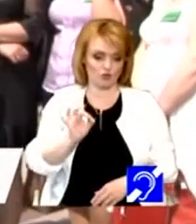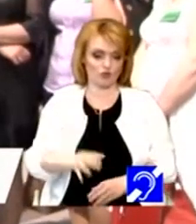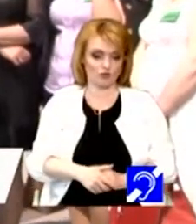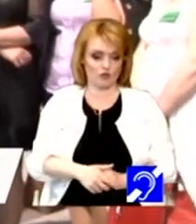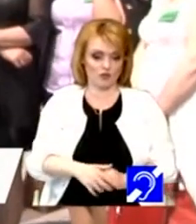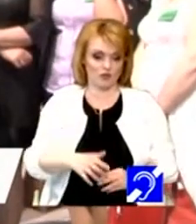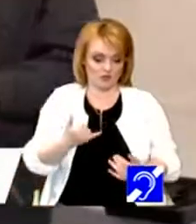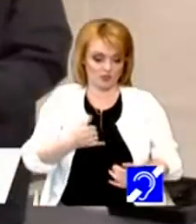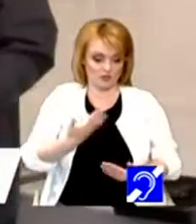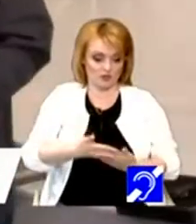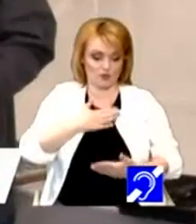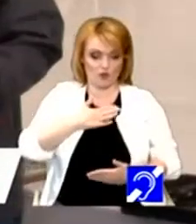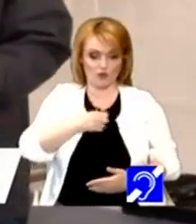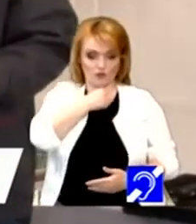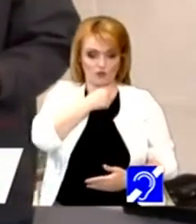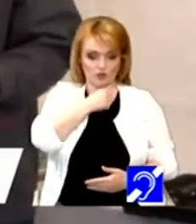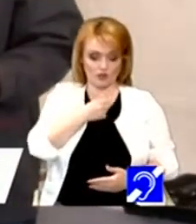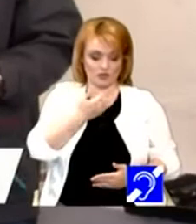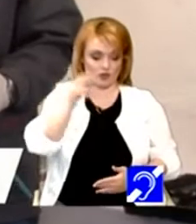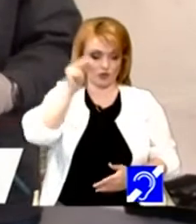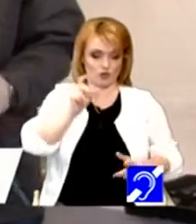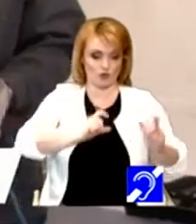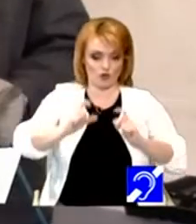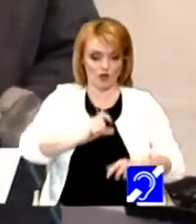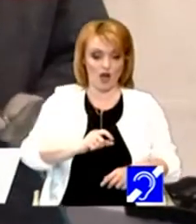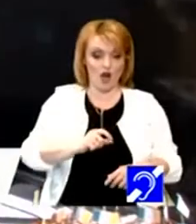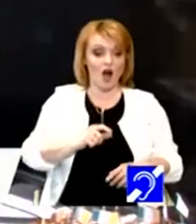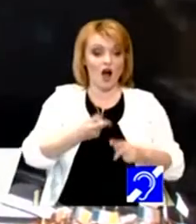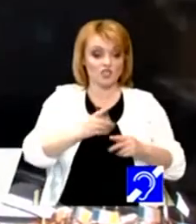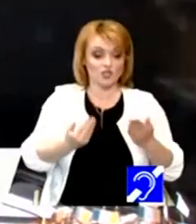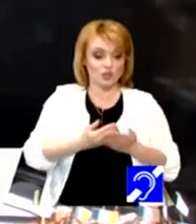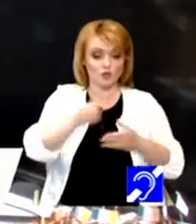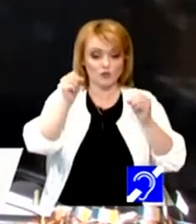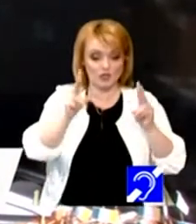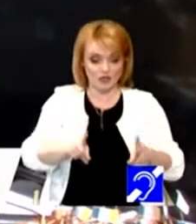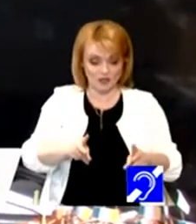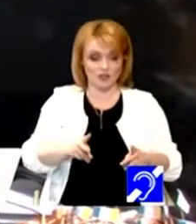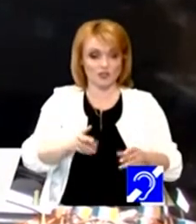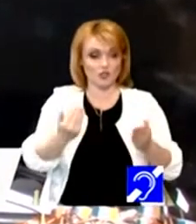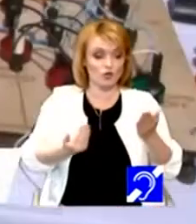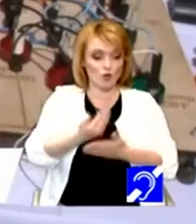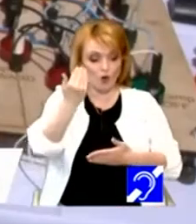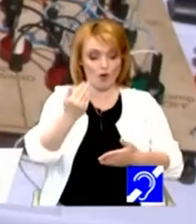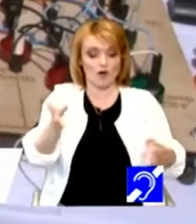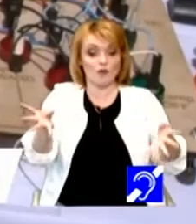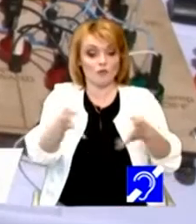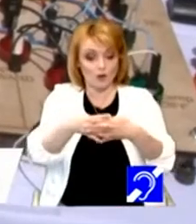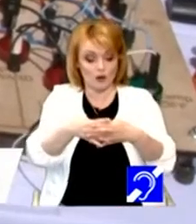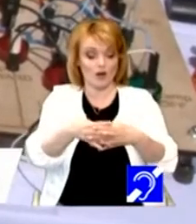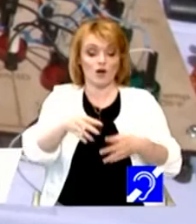un colegiu acum la vârsta asta. Învățământul profesional tehnic dual este o formă alternativă a celui profesional tehnic